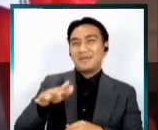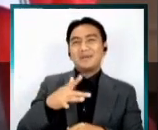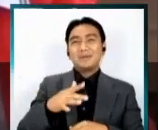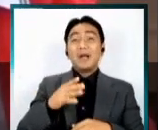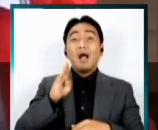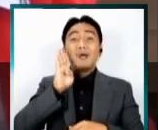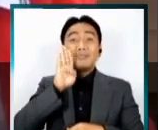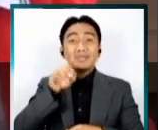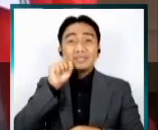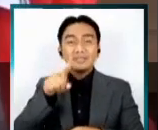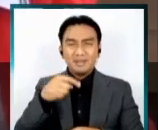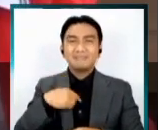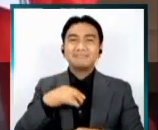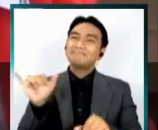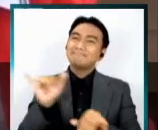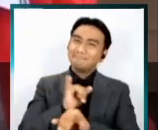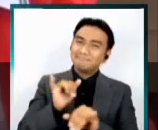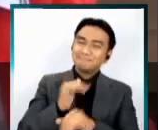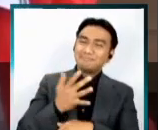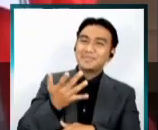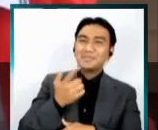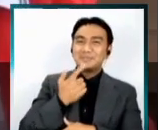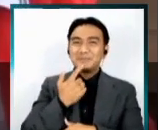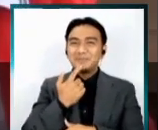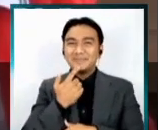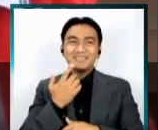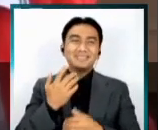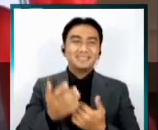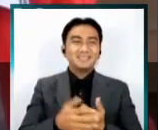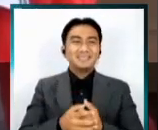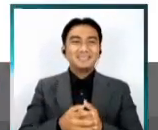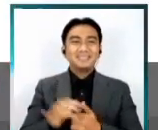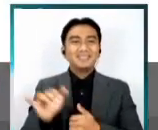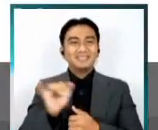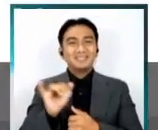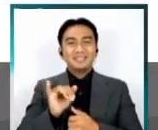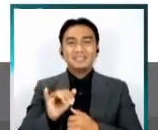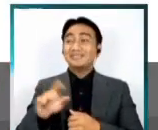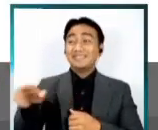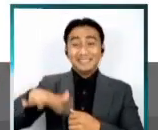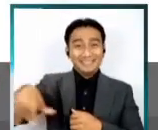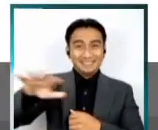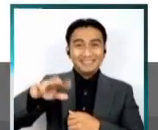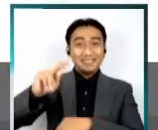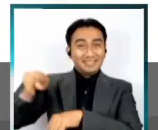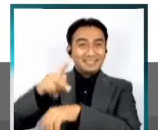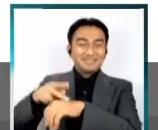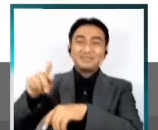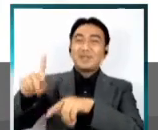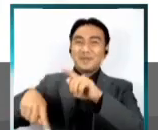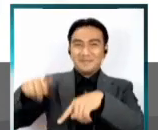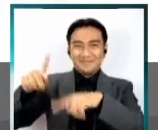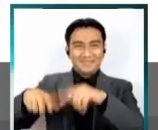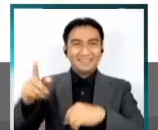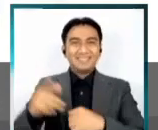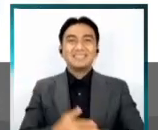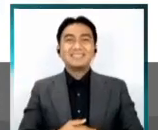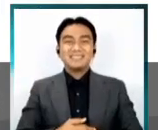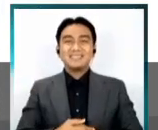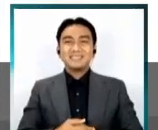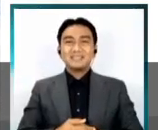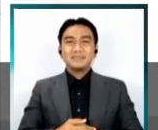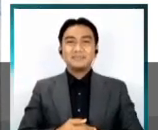And of course, for my friends. Pangako ni Tatay Jemlyn sa kanilang mga mahal sa